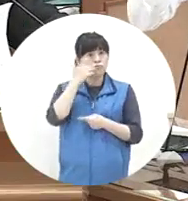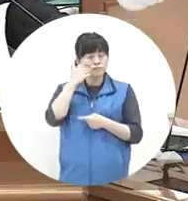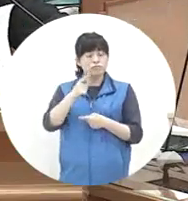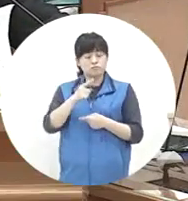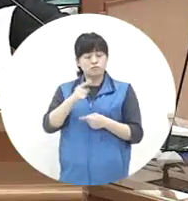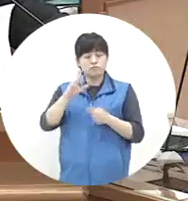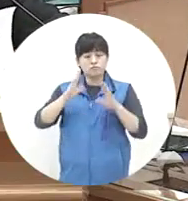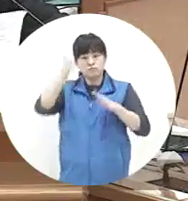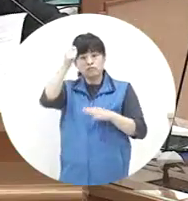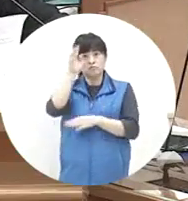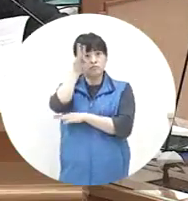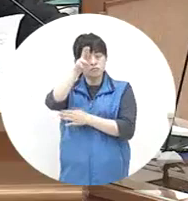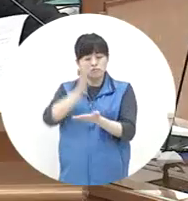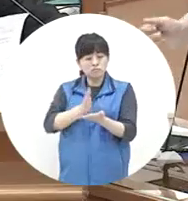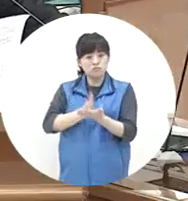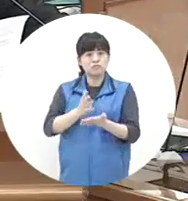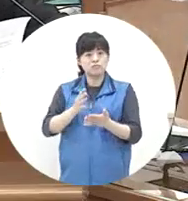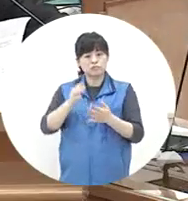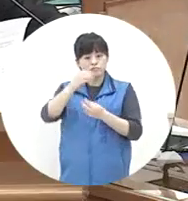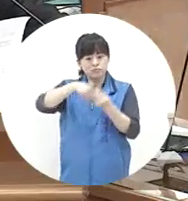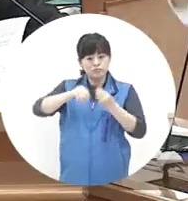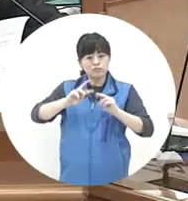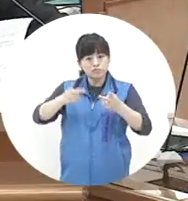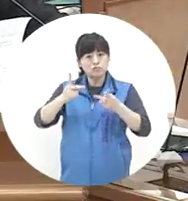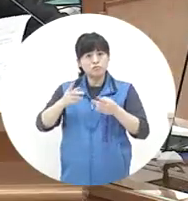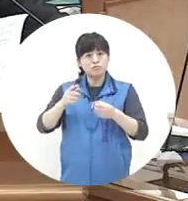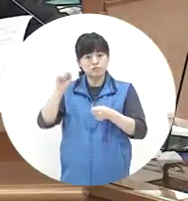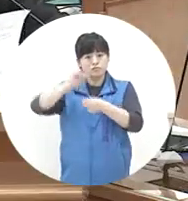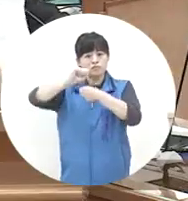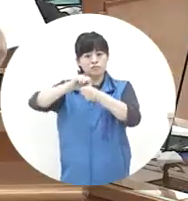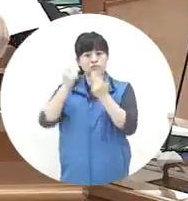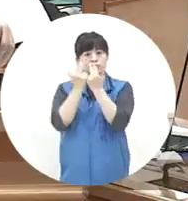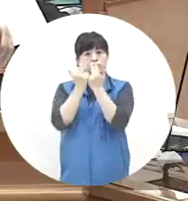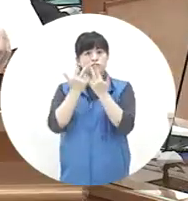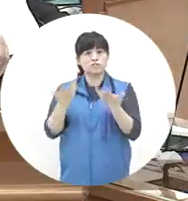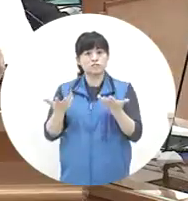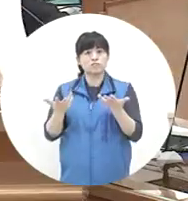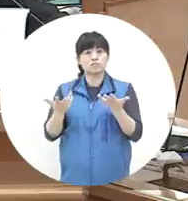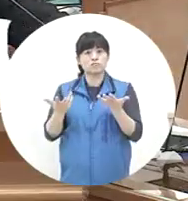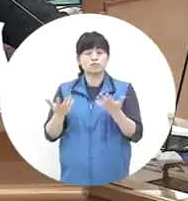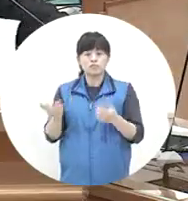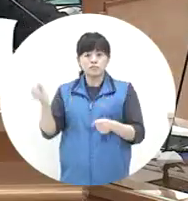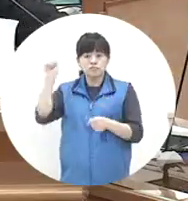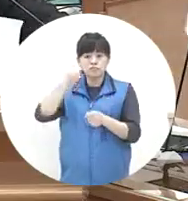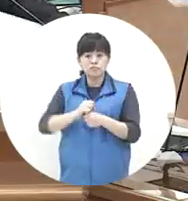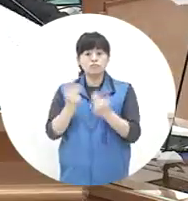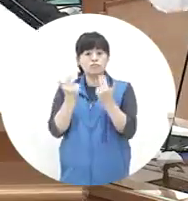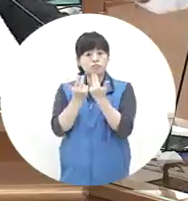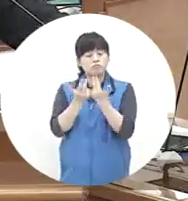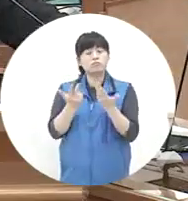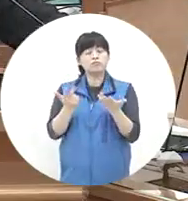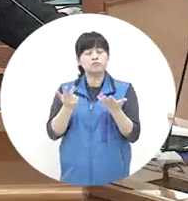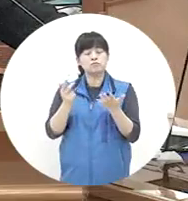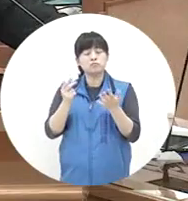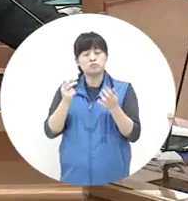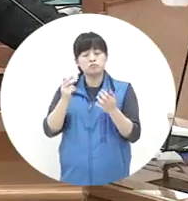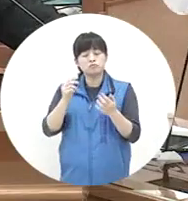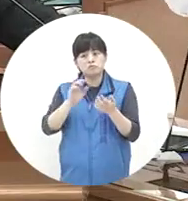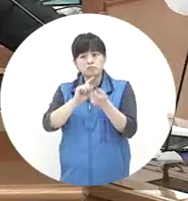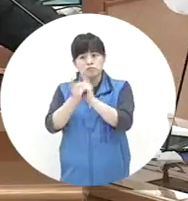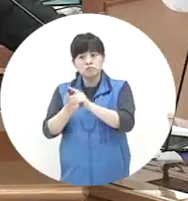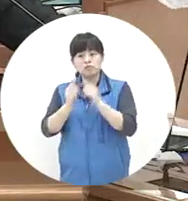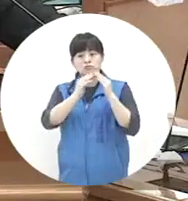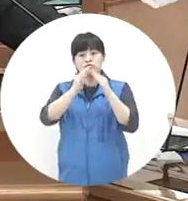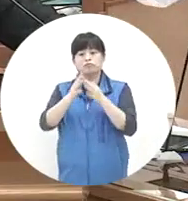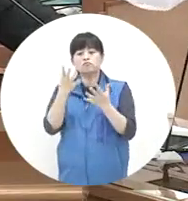政见里面要怎么样去调整增加我们新北市。可是增加新北市的话，相对的直辖市互